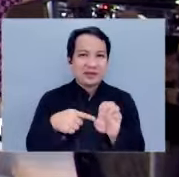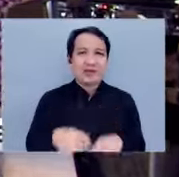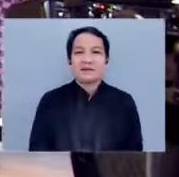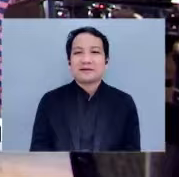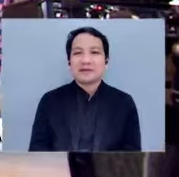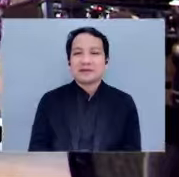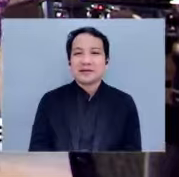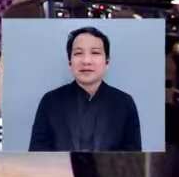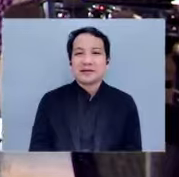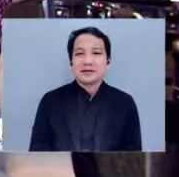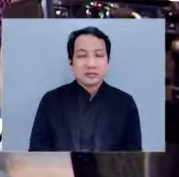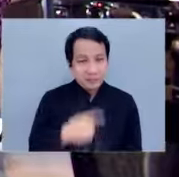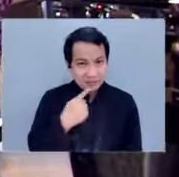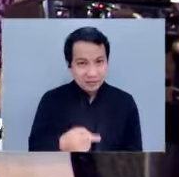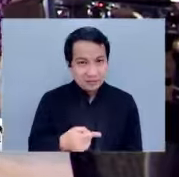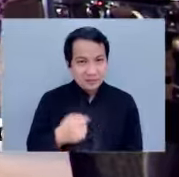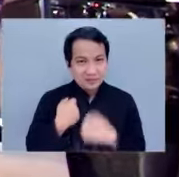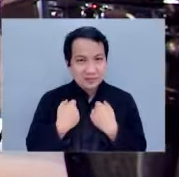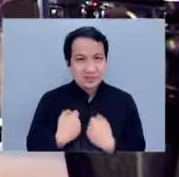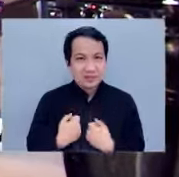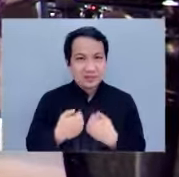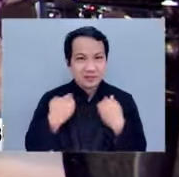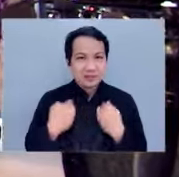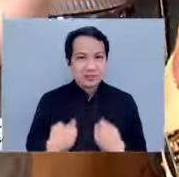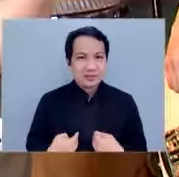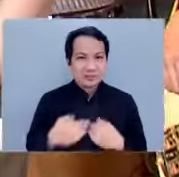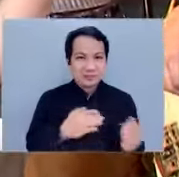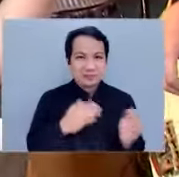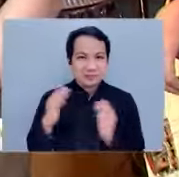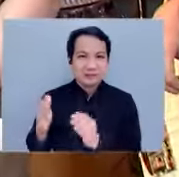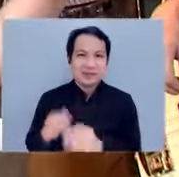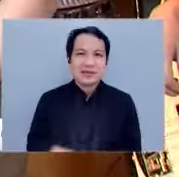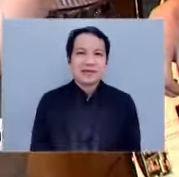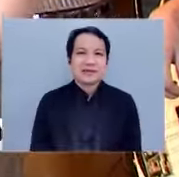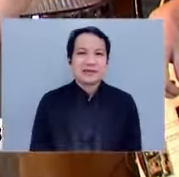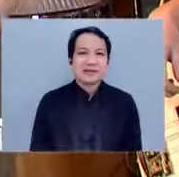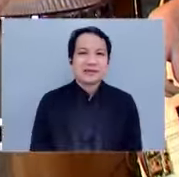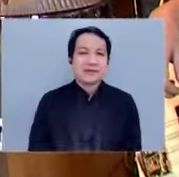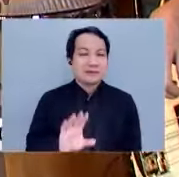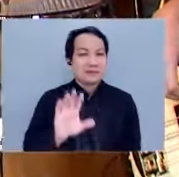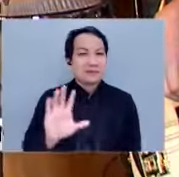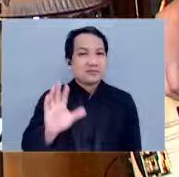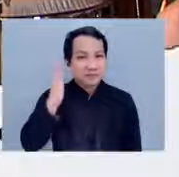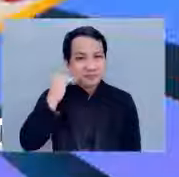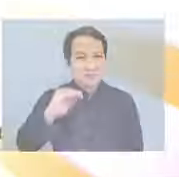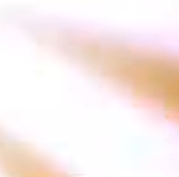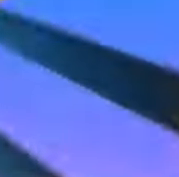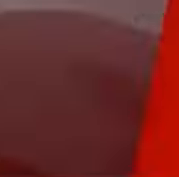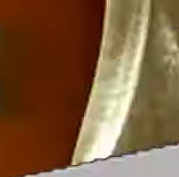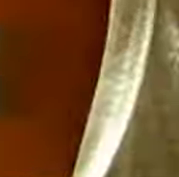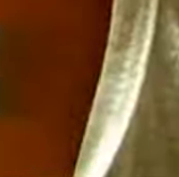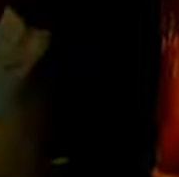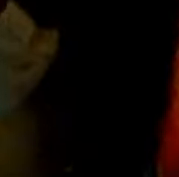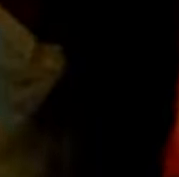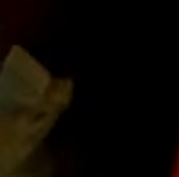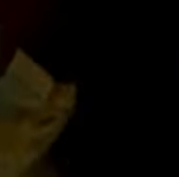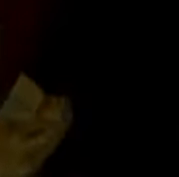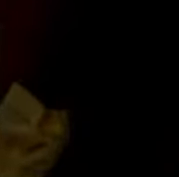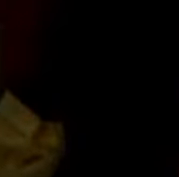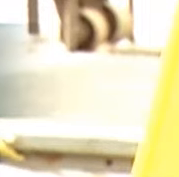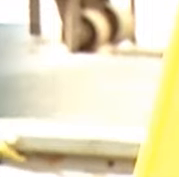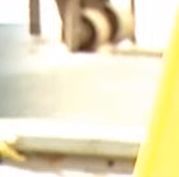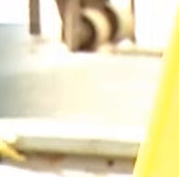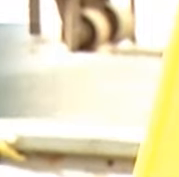usapang kalusugan. Di ba yung talon nun? Eto, tingnan mo. Eto, pabalik-balik pong pangangati. Pagbahing